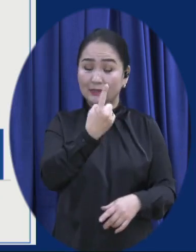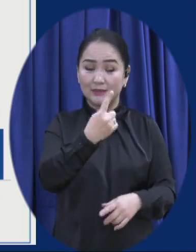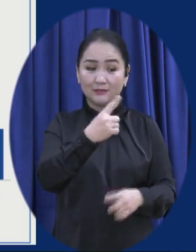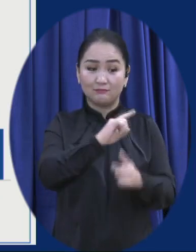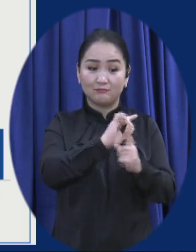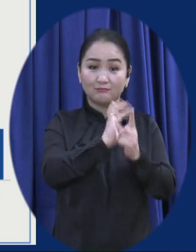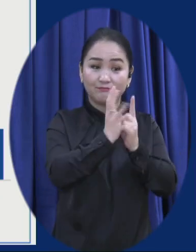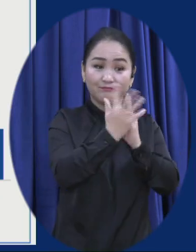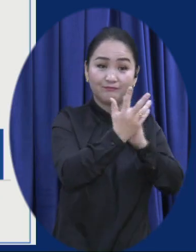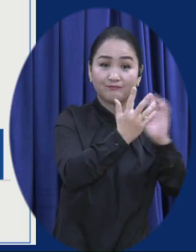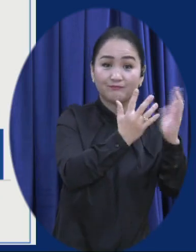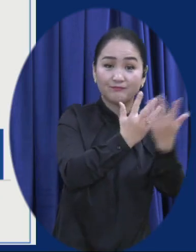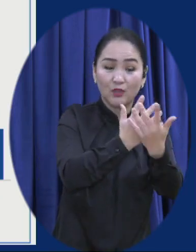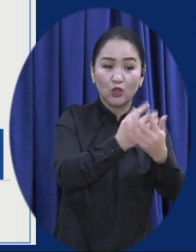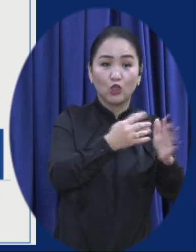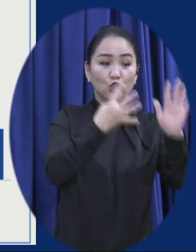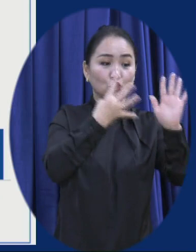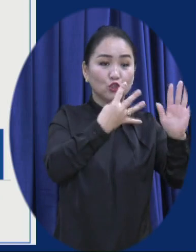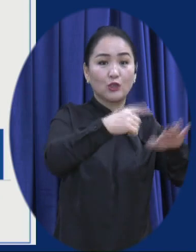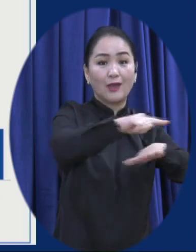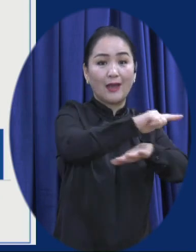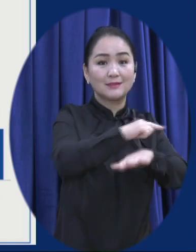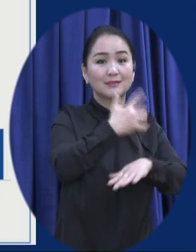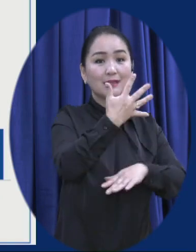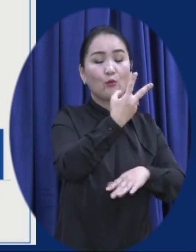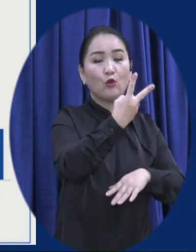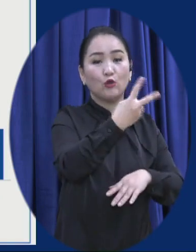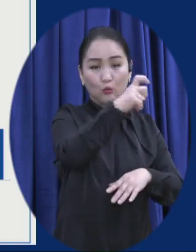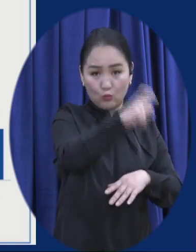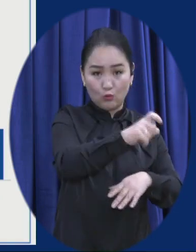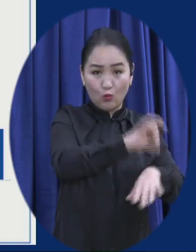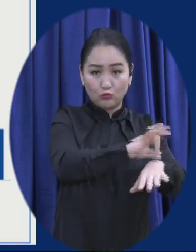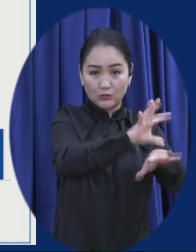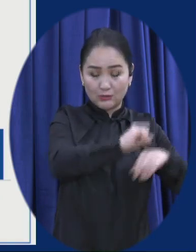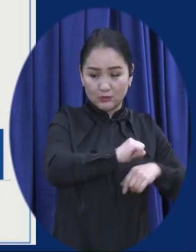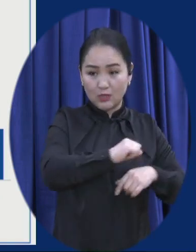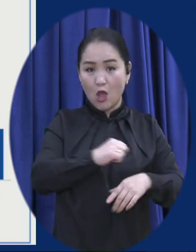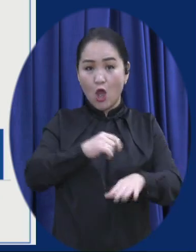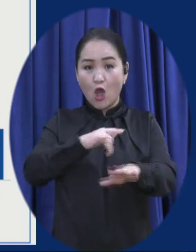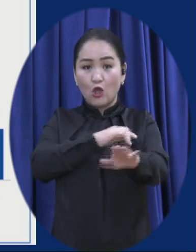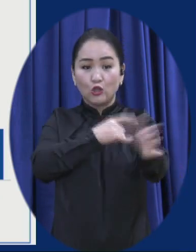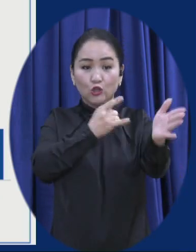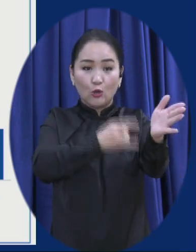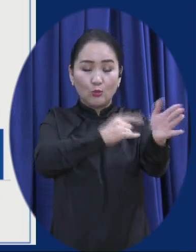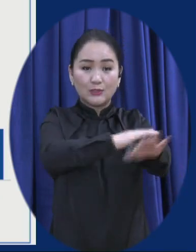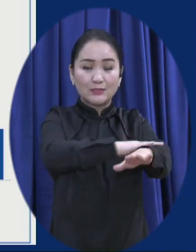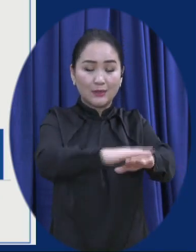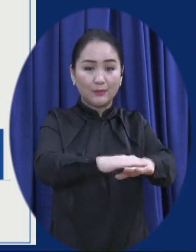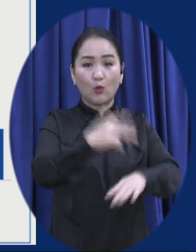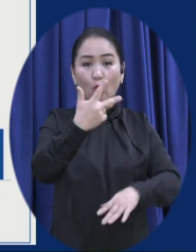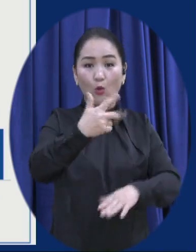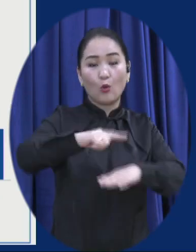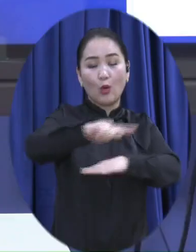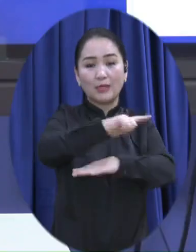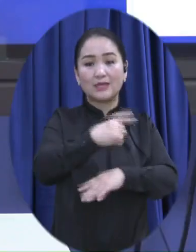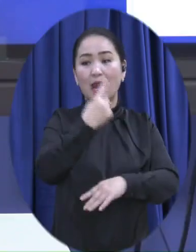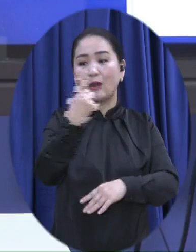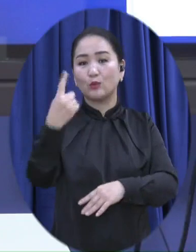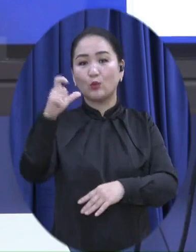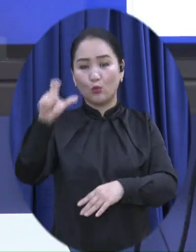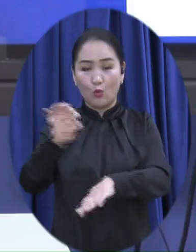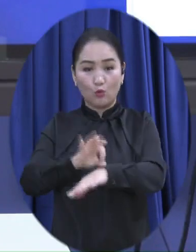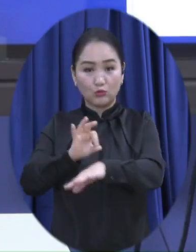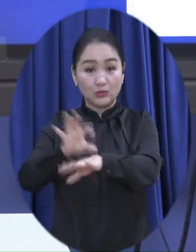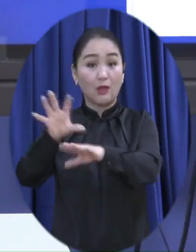9 байршилд 52 хүн өвчлсөн байна. За төмөр замын 3 байршилд 11 хүн болвол өвчлсөн байна.